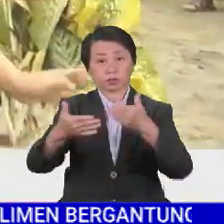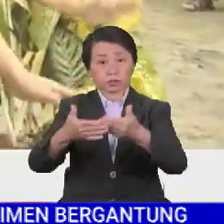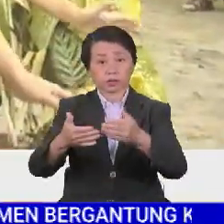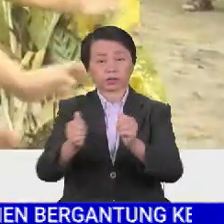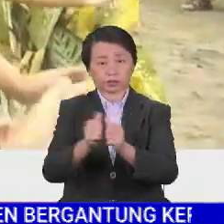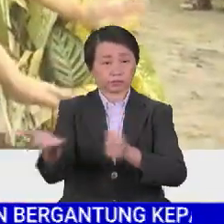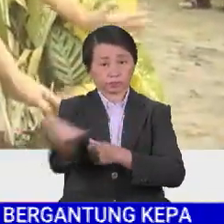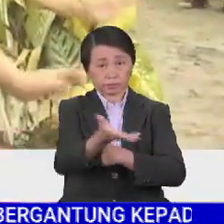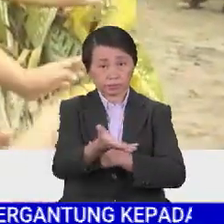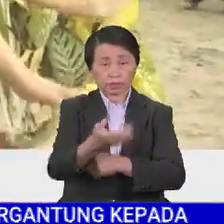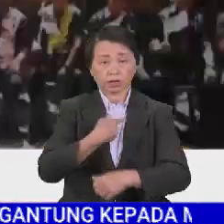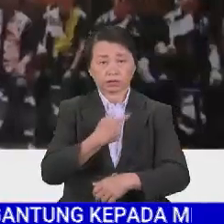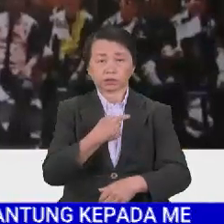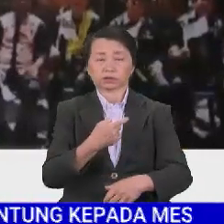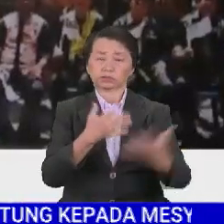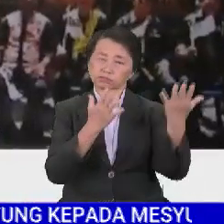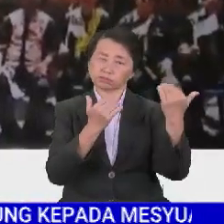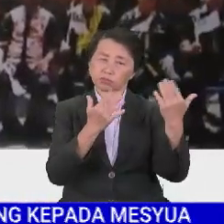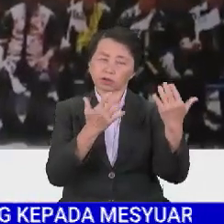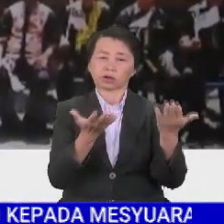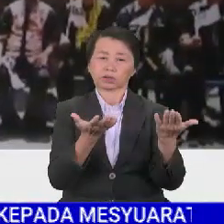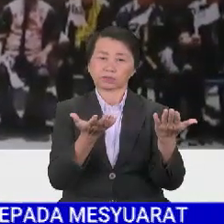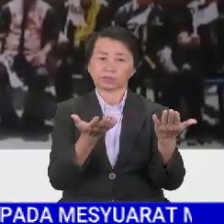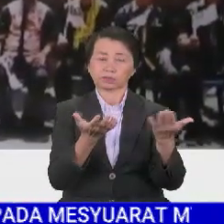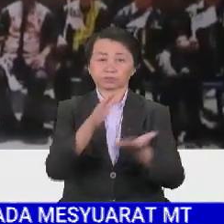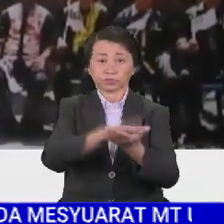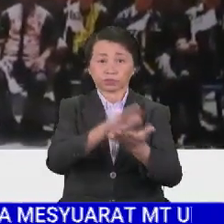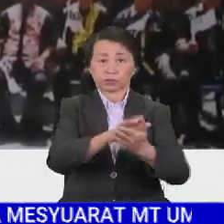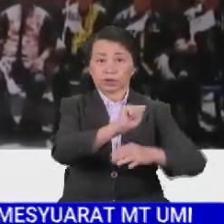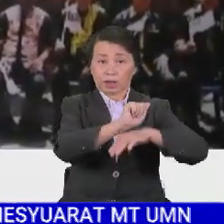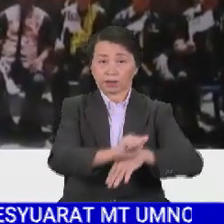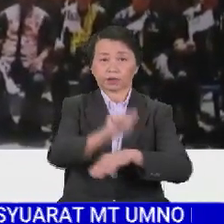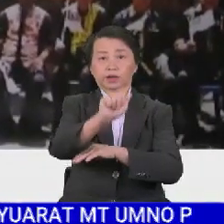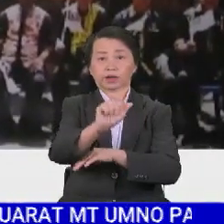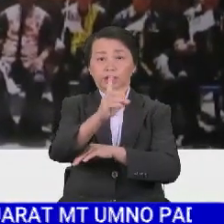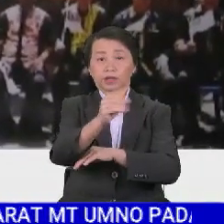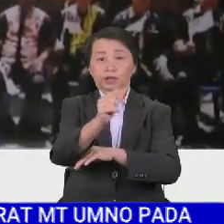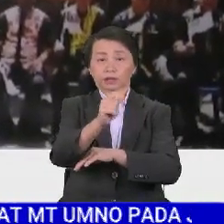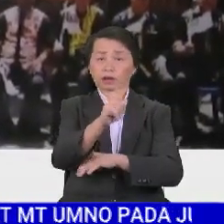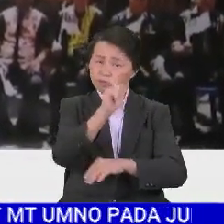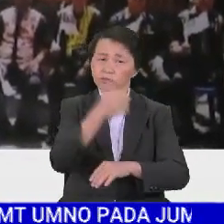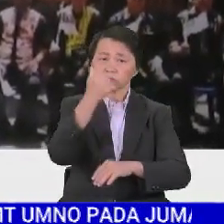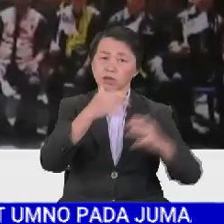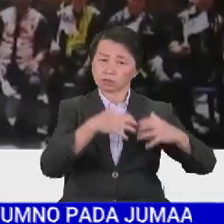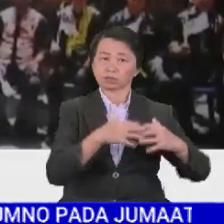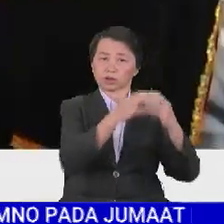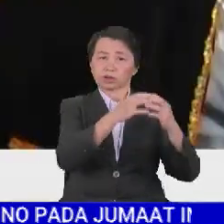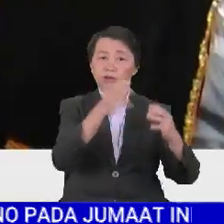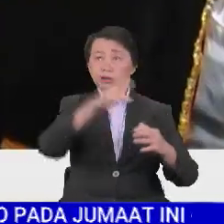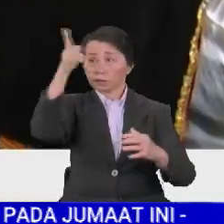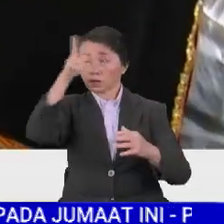mereka. Kita punya harapan supaya sekolah adat diwujudkan dan didukung oleh